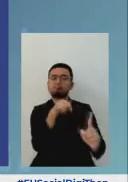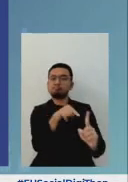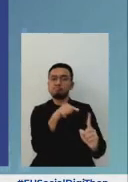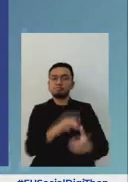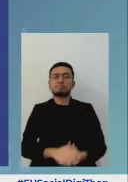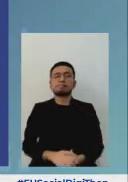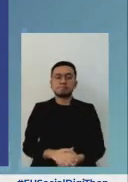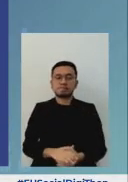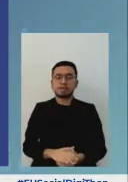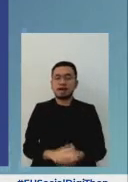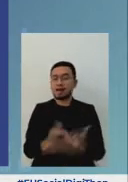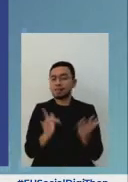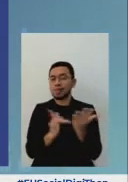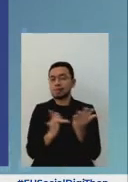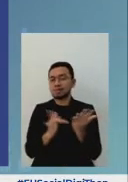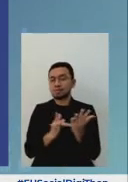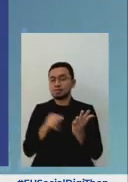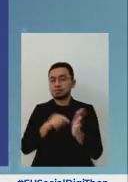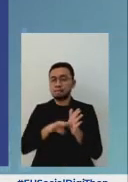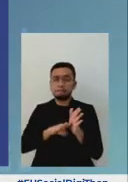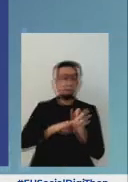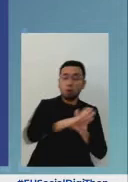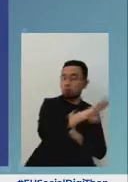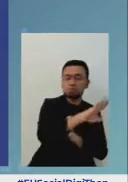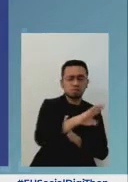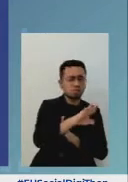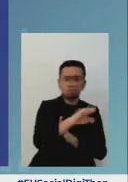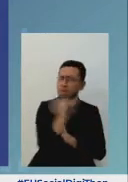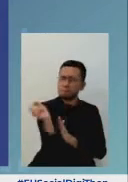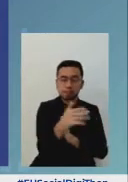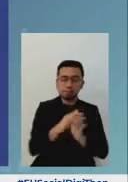Teknologi digital itu berkembang sangat cepat.